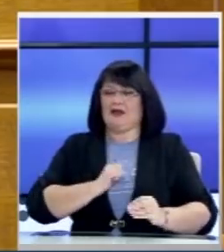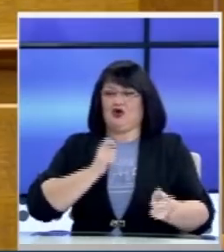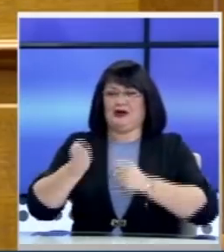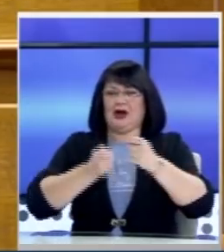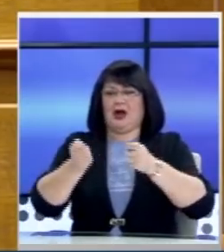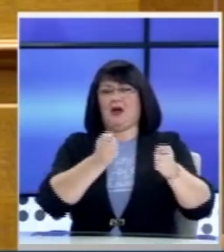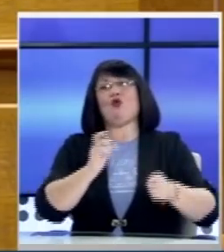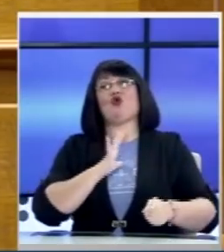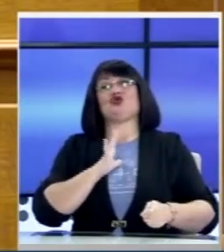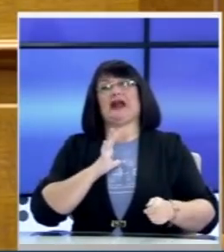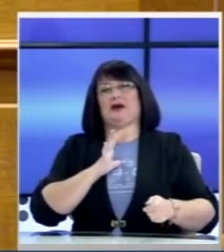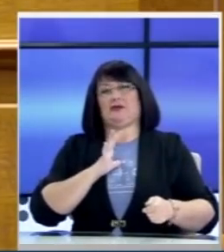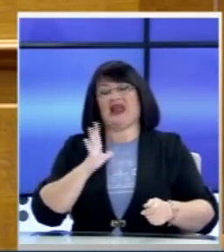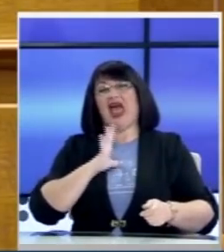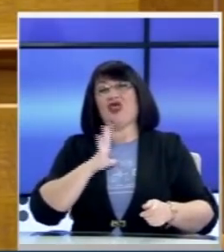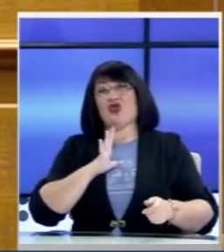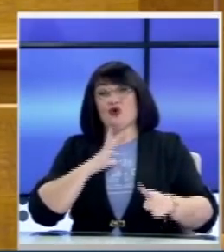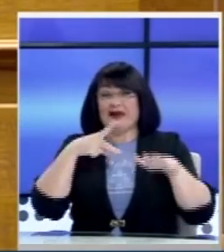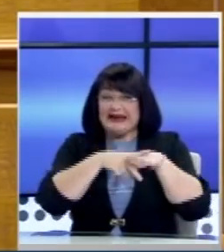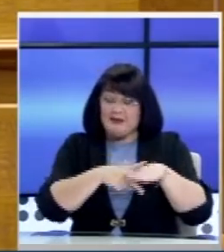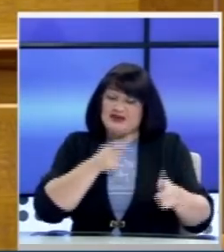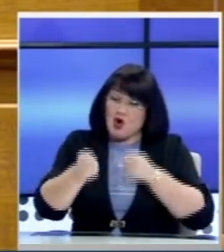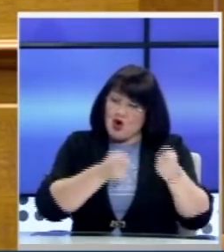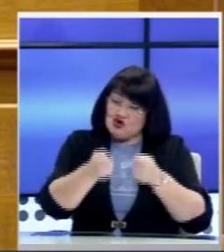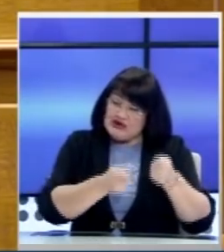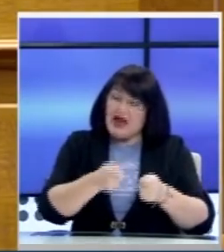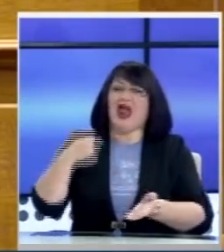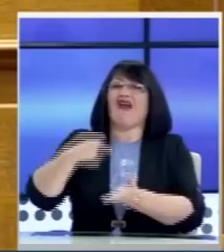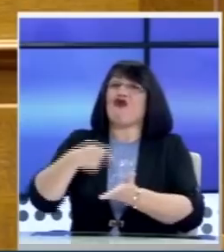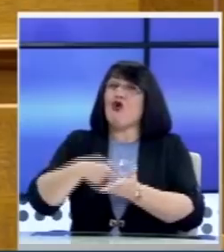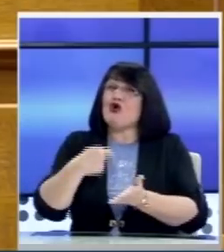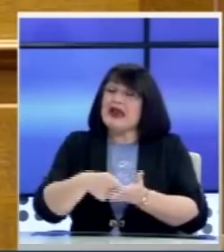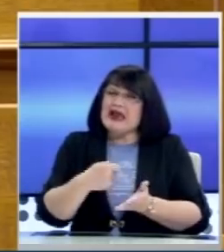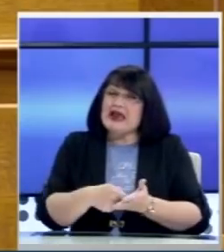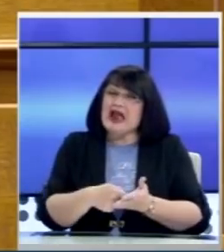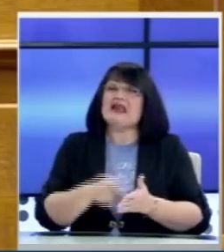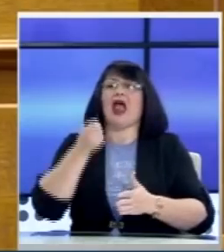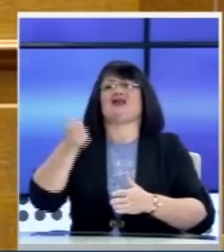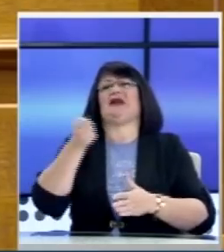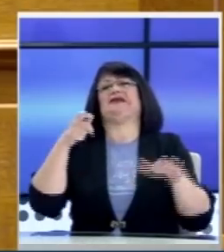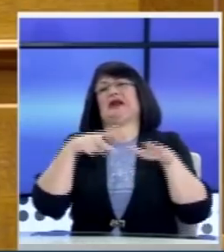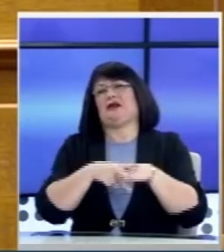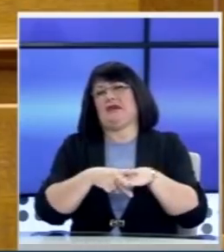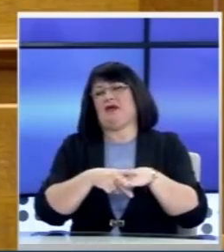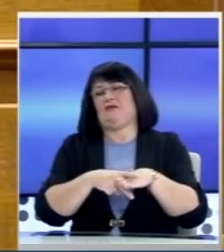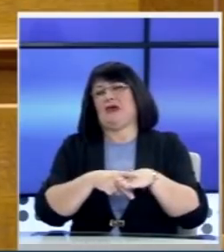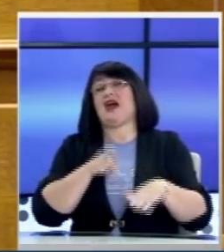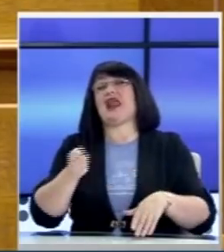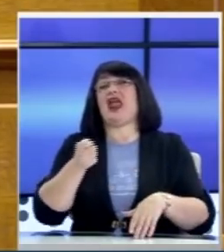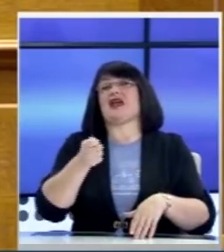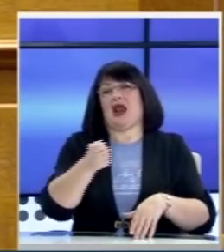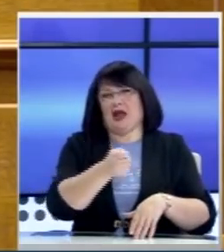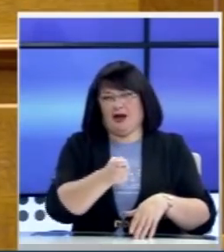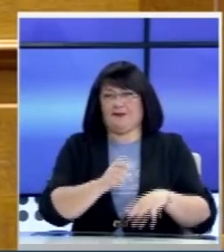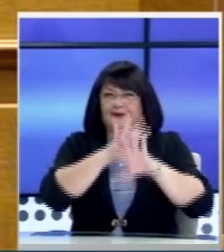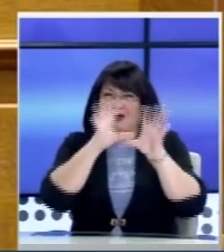λαϊκών στρωμάτων. Και προς τις τράπεζες, και προς την εφορία, και προς τα ασφαλιστικά ταμεία. Και εννοείται πως